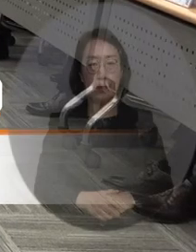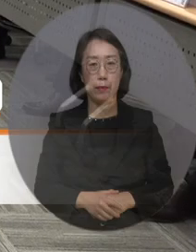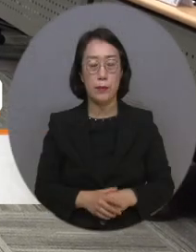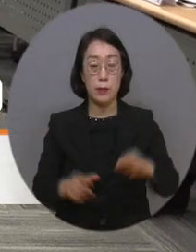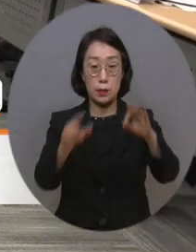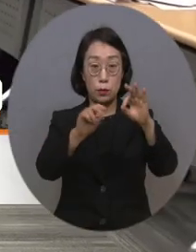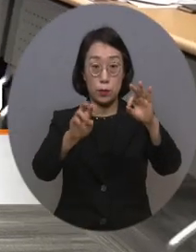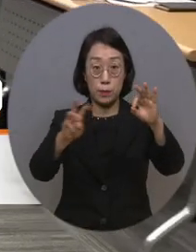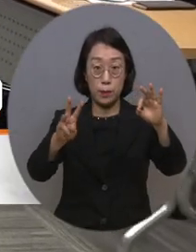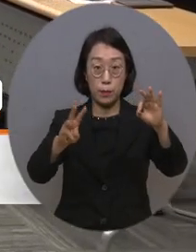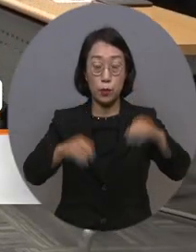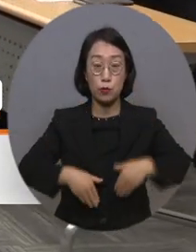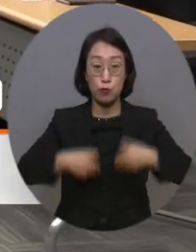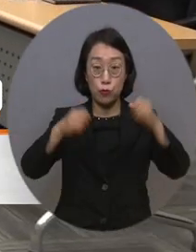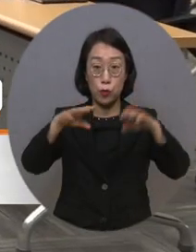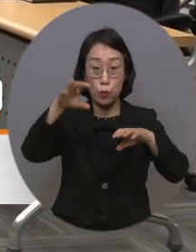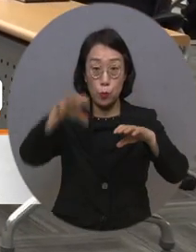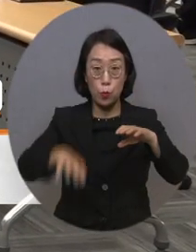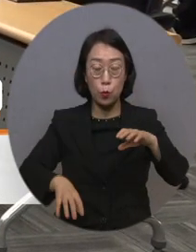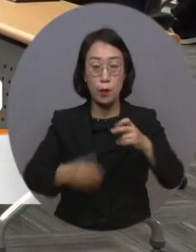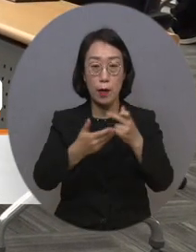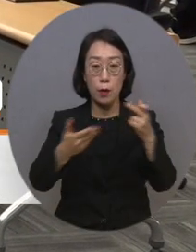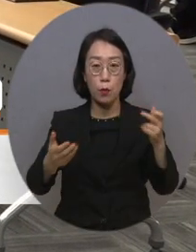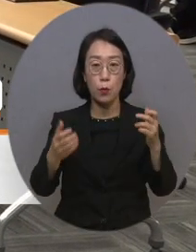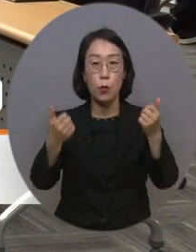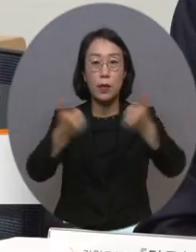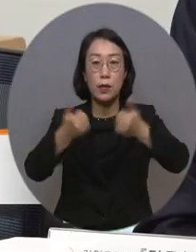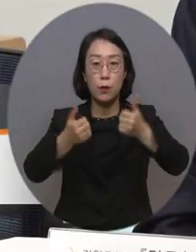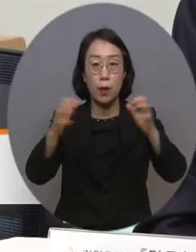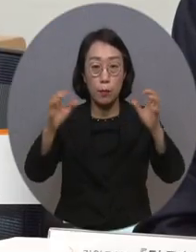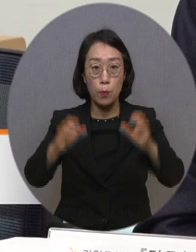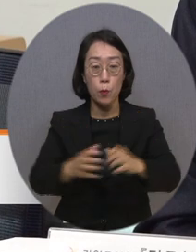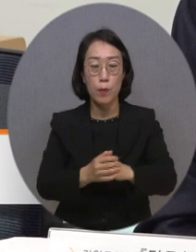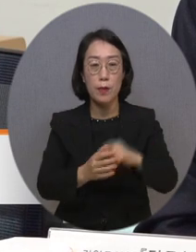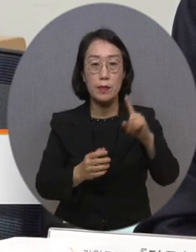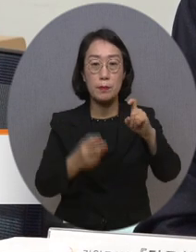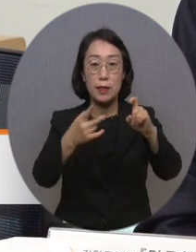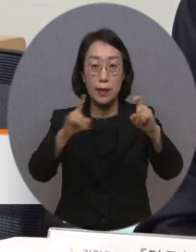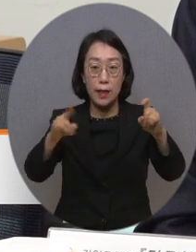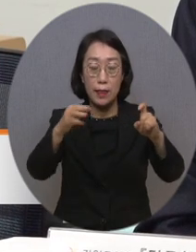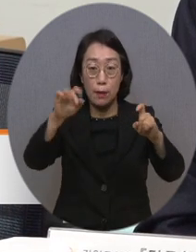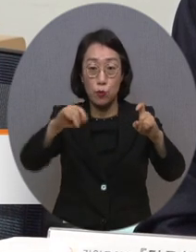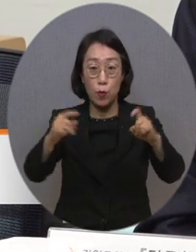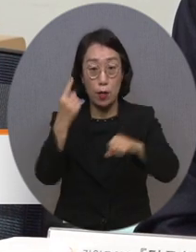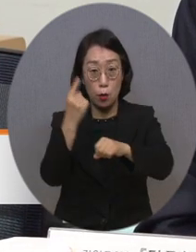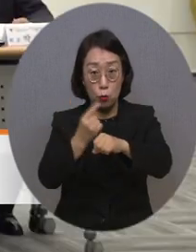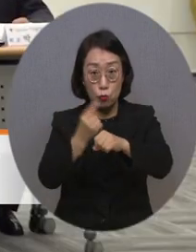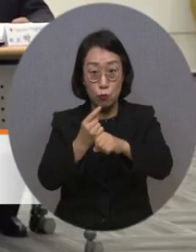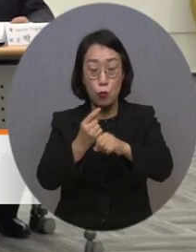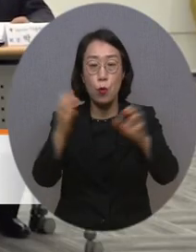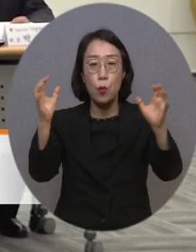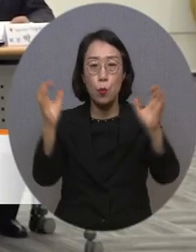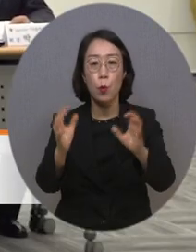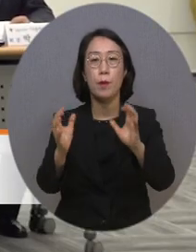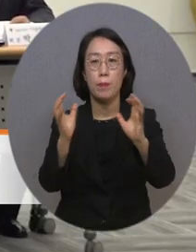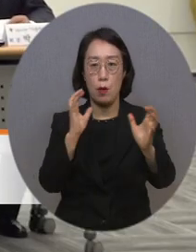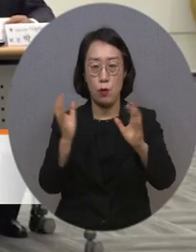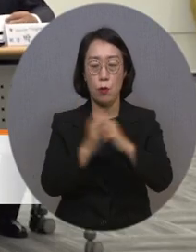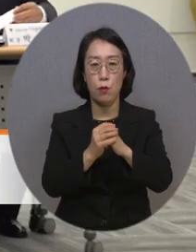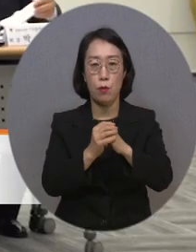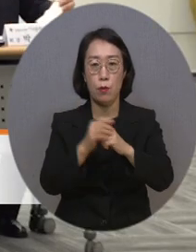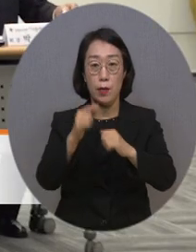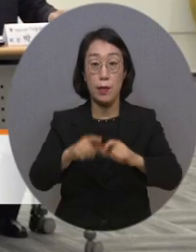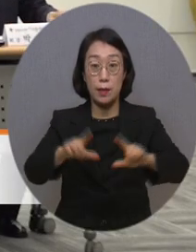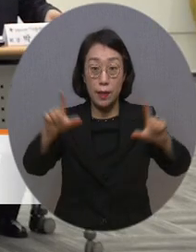지난달 23일 춘천시 강원도의회에서 제11대 강원도의회 다문화연구회 창립총회가 열렸습니다.